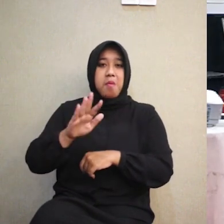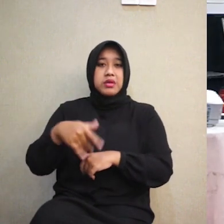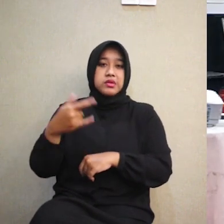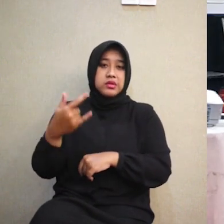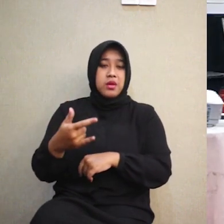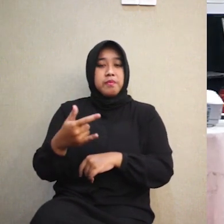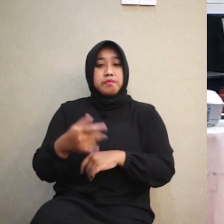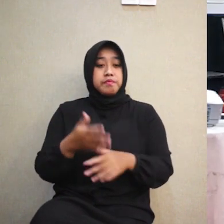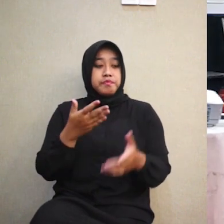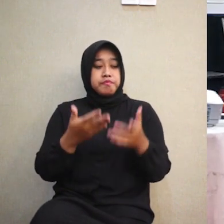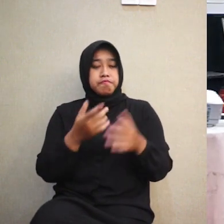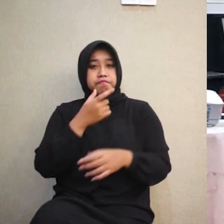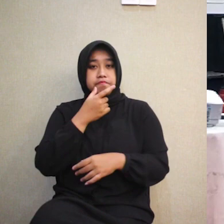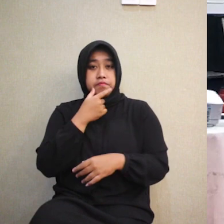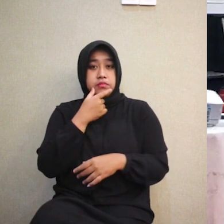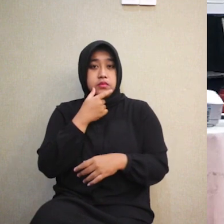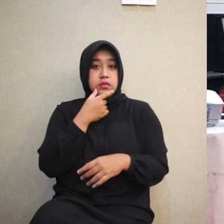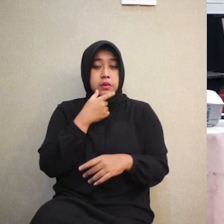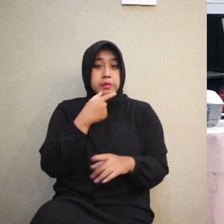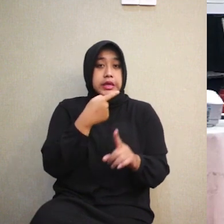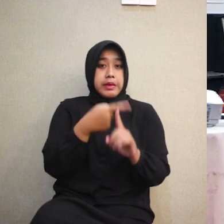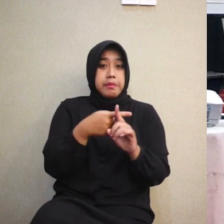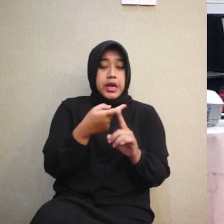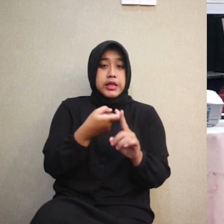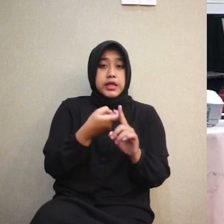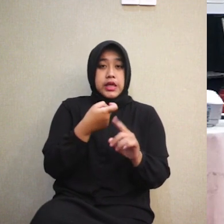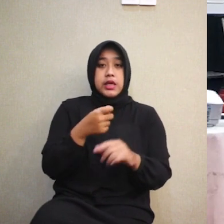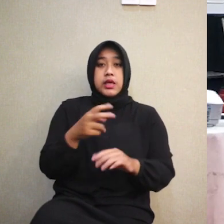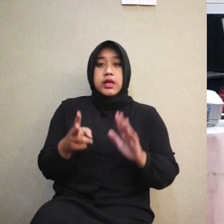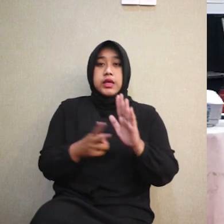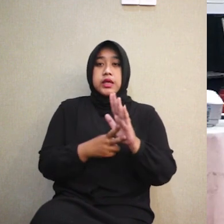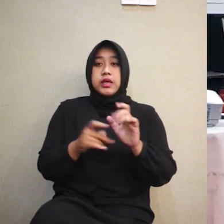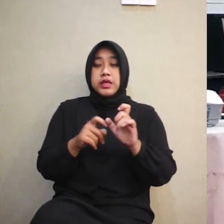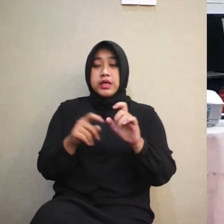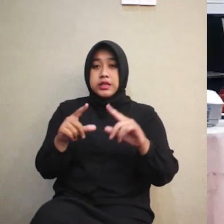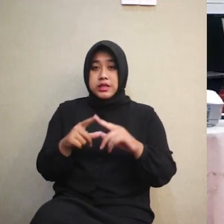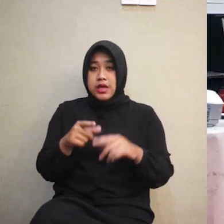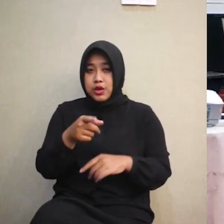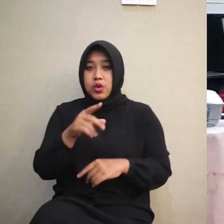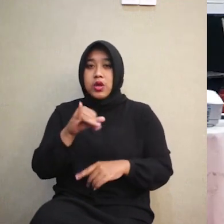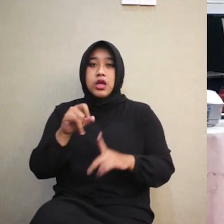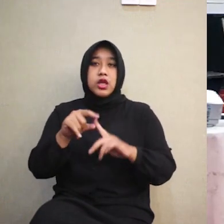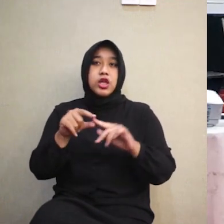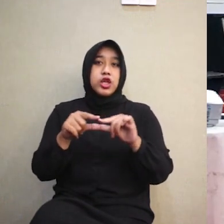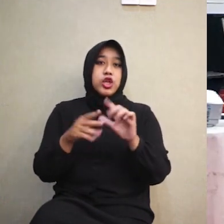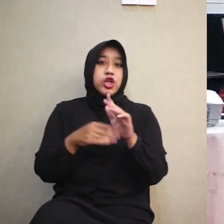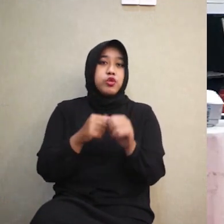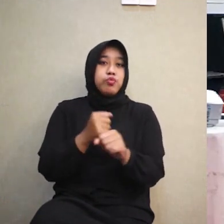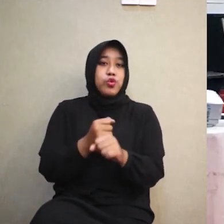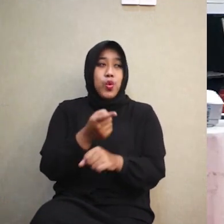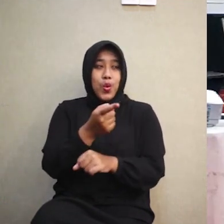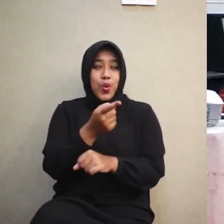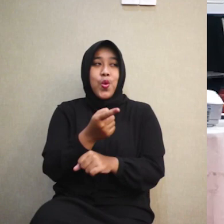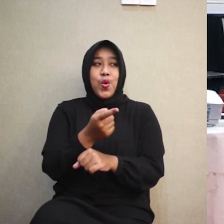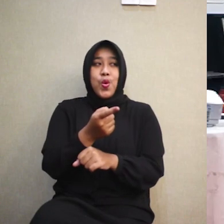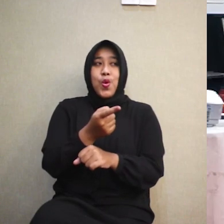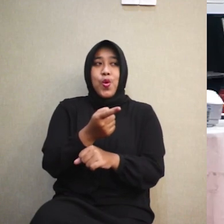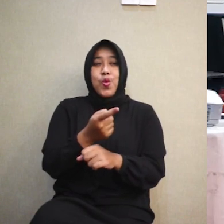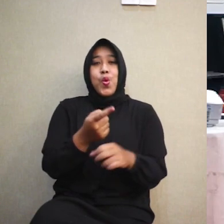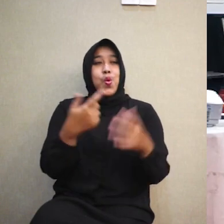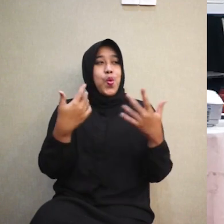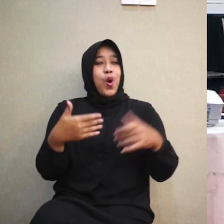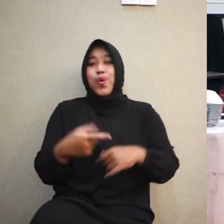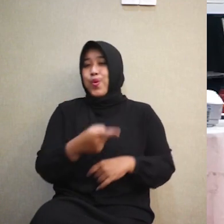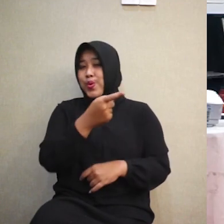mungkin bisa menambahkan dari Mbak Lisa Mbak Ipung Ini Mbak Ipung ini memang Luar biasa ini mbak mbak